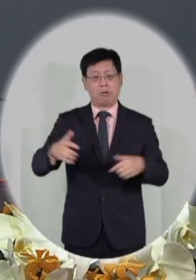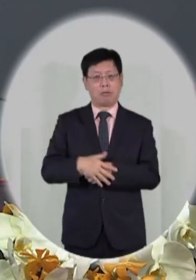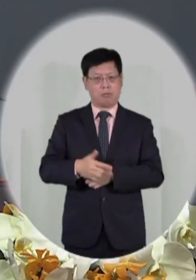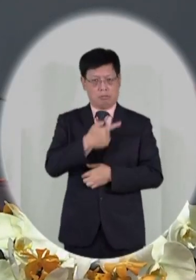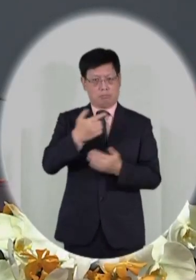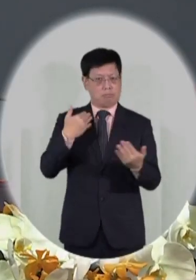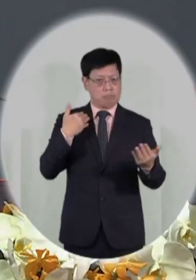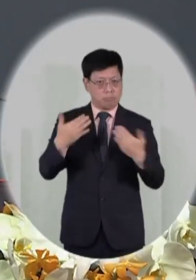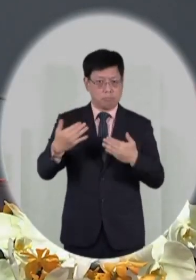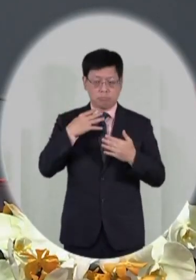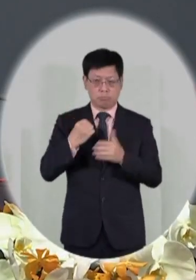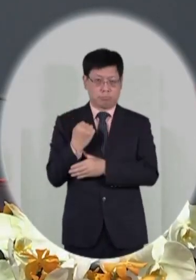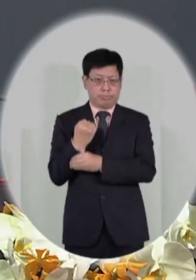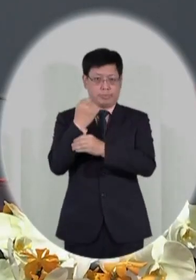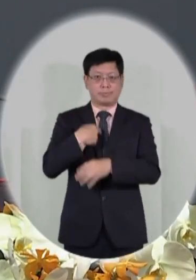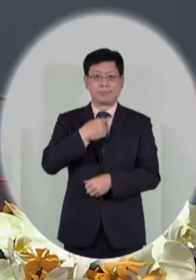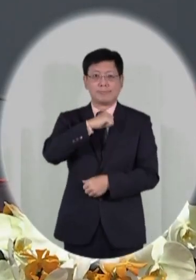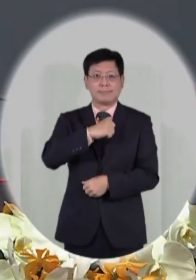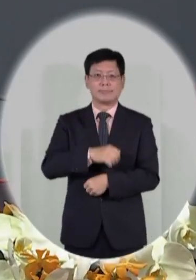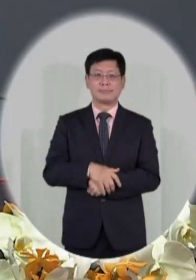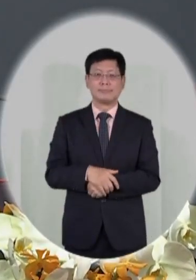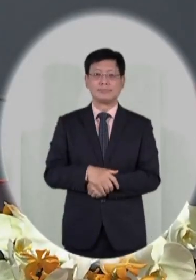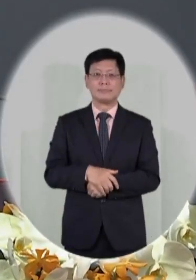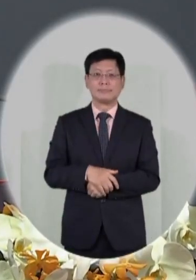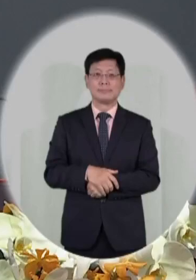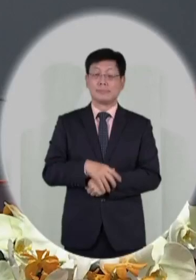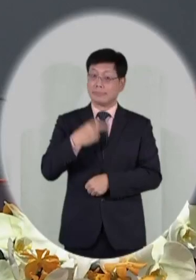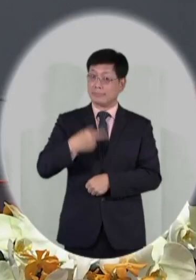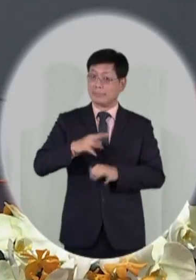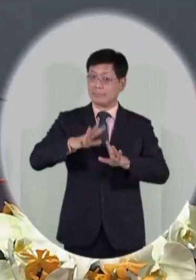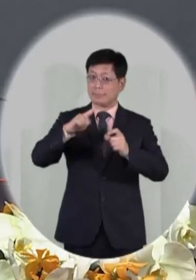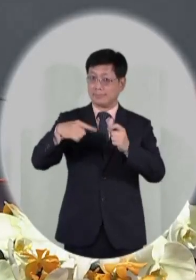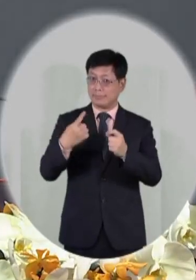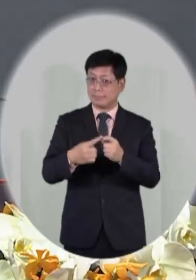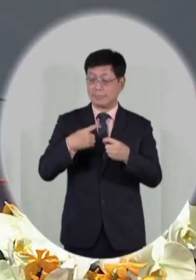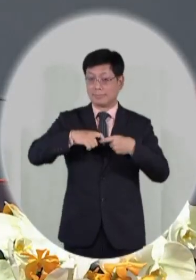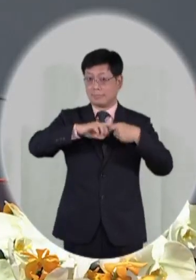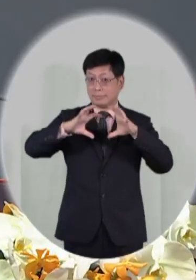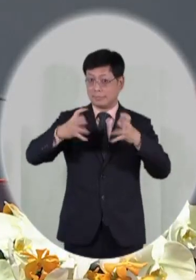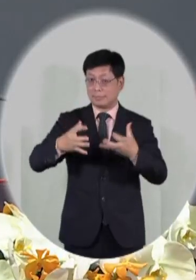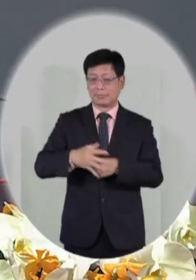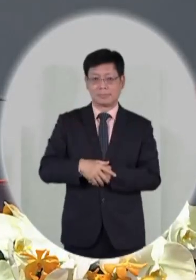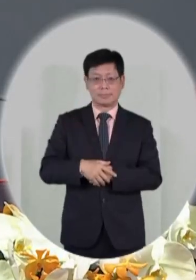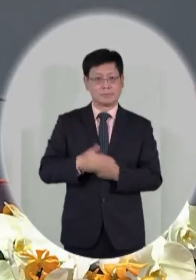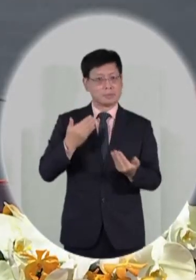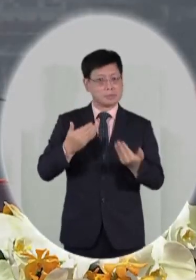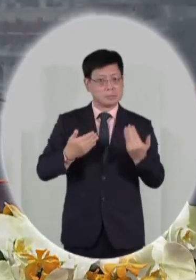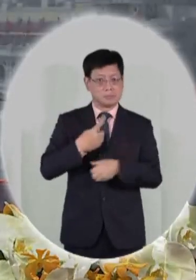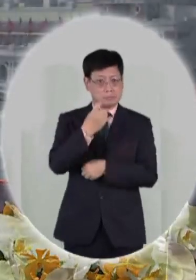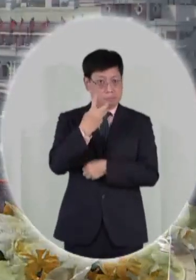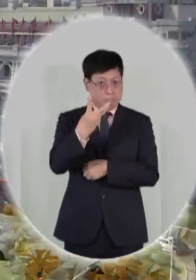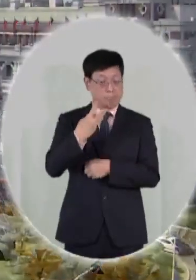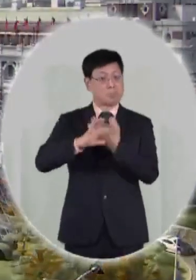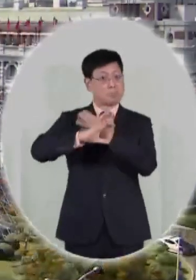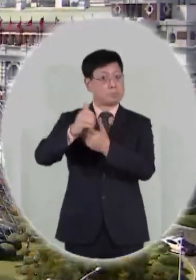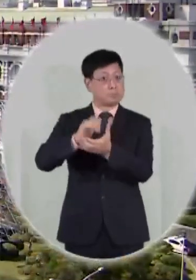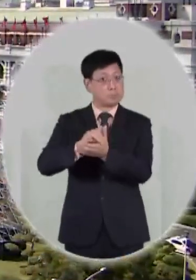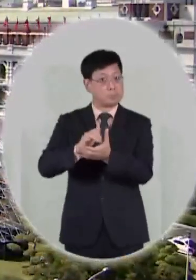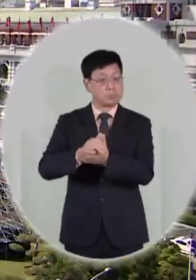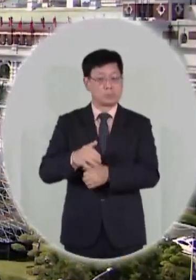体行动支持台湾。而今年联合国有13个友